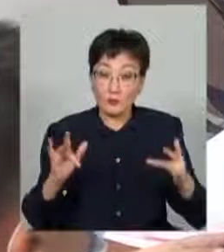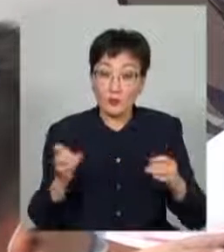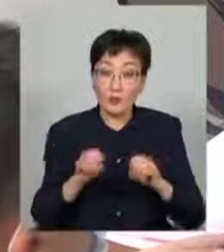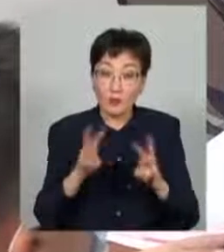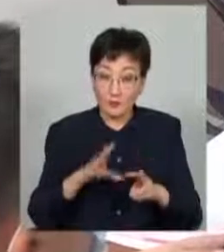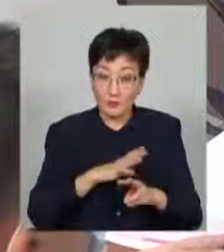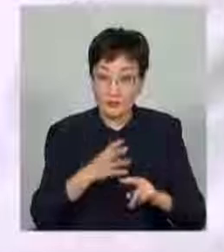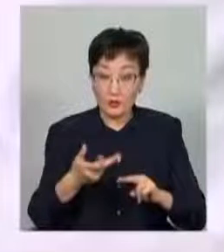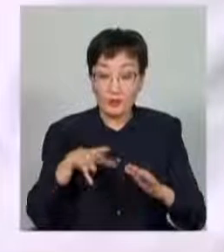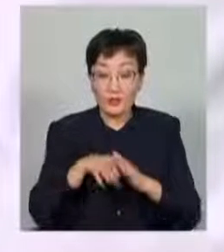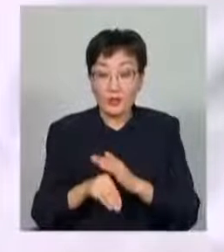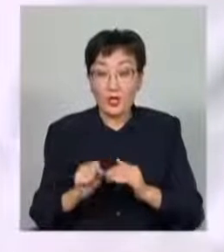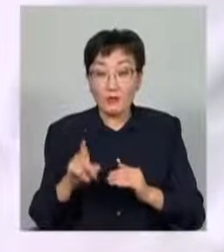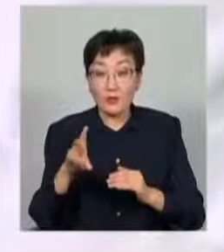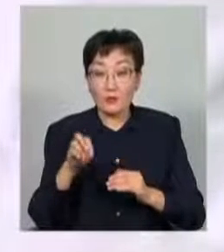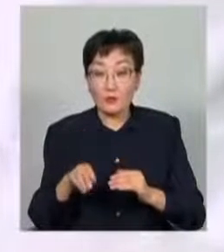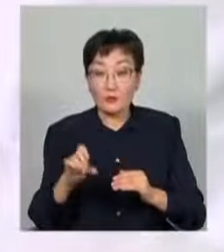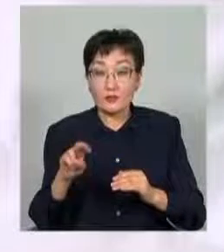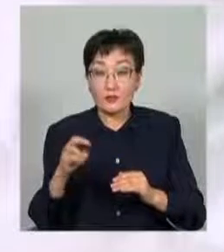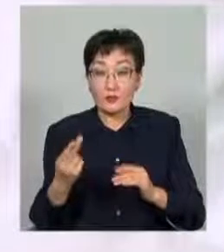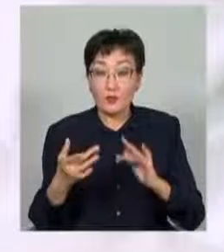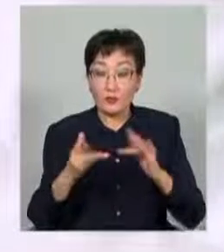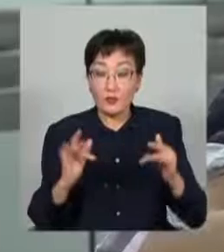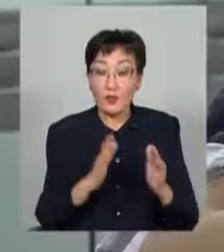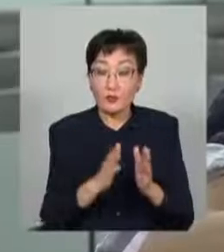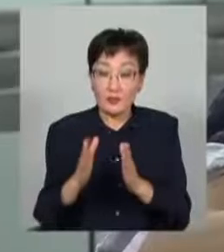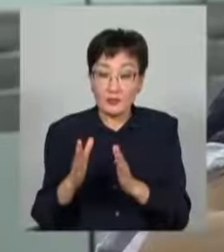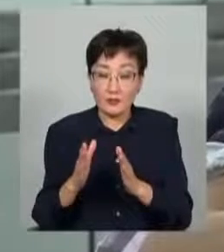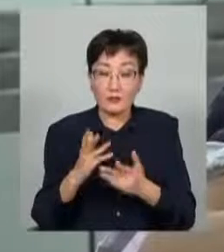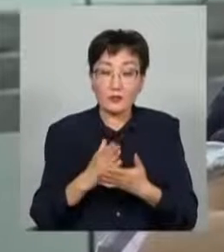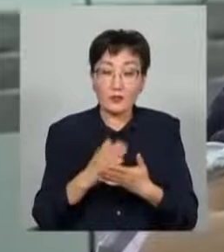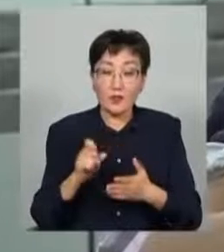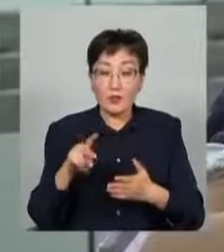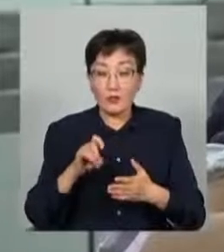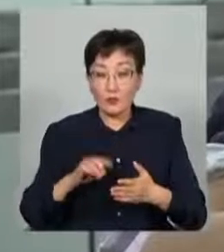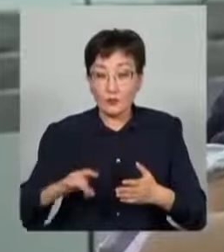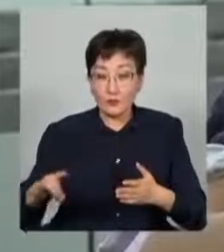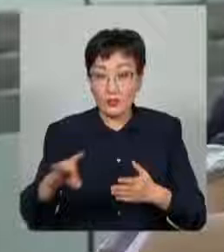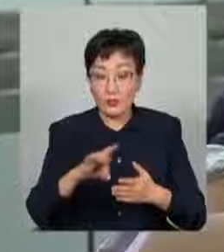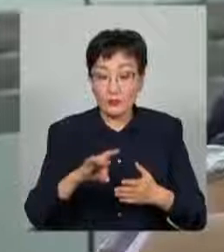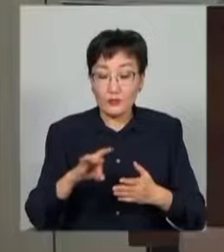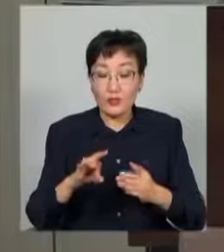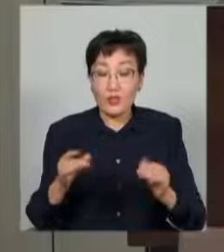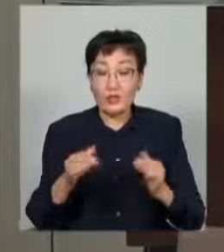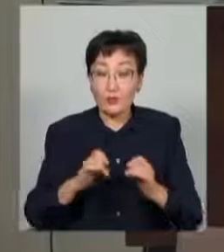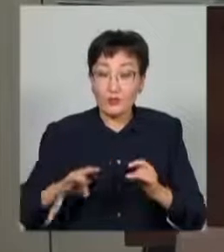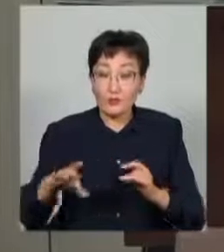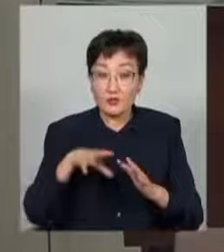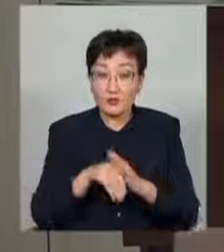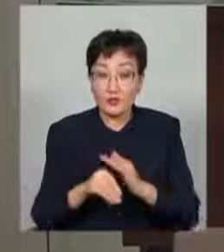етілді. Бұлардың қатарында Аманат әлеуметтік интернат үйі де бар. Қазір Алатау, Наурызбай, Түрксіб аудандарының шағын